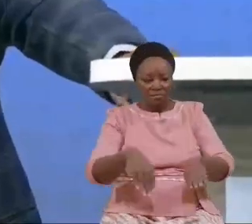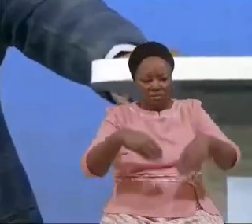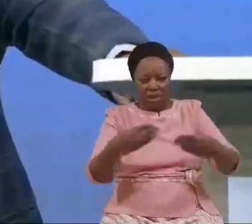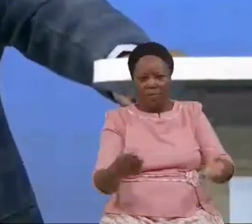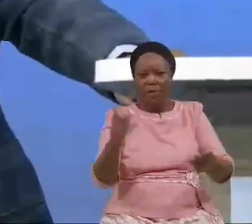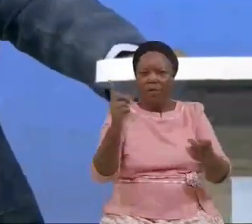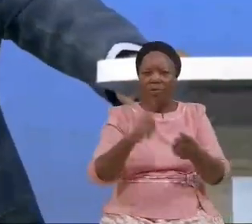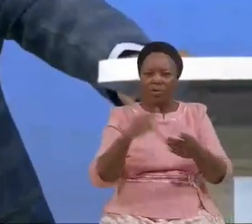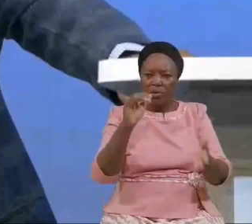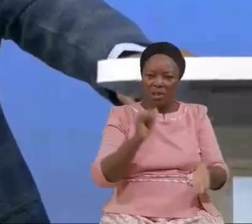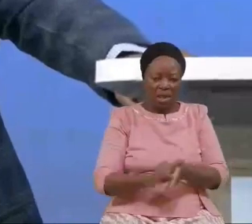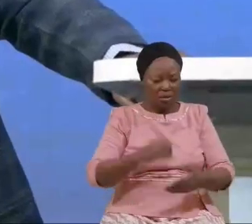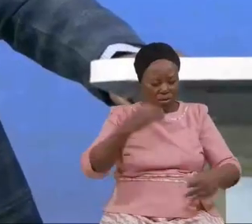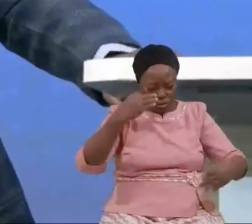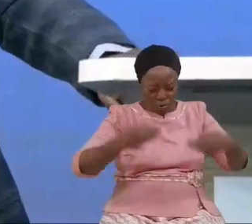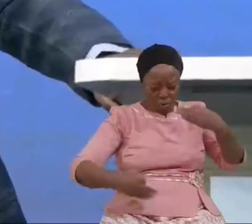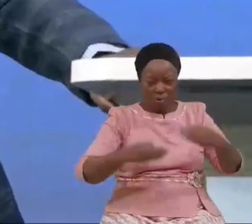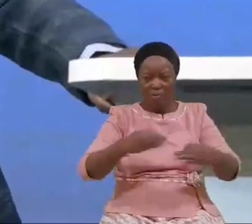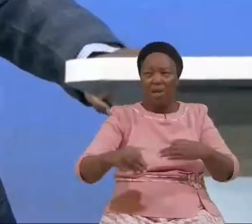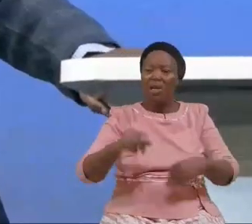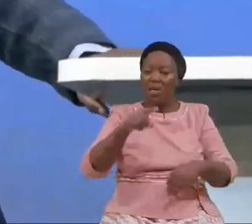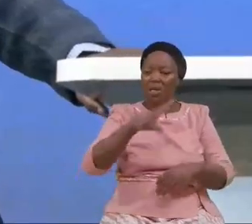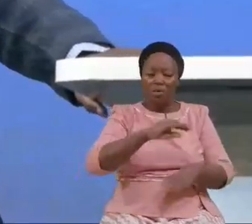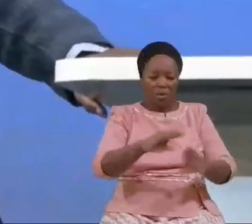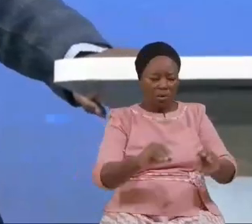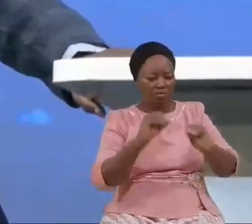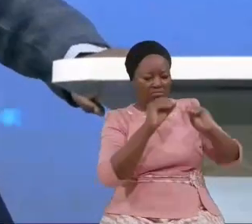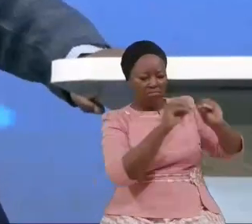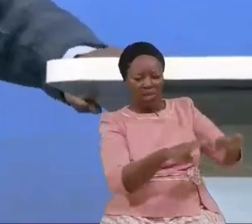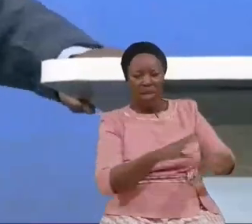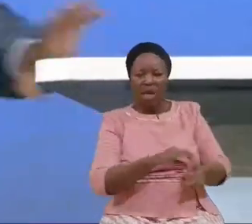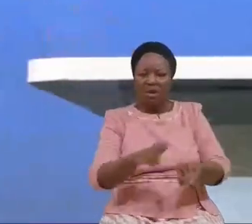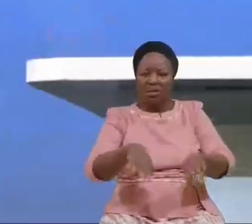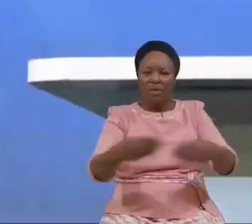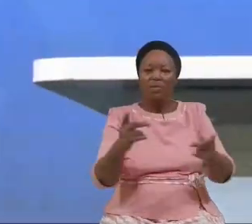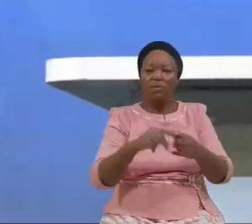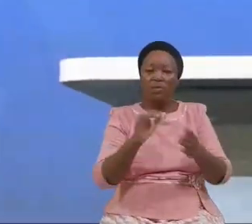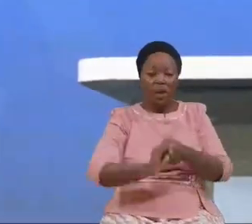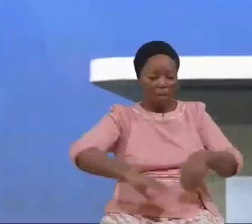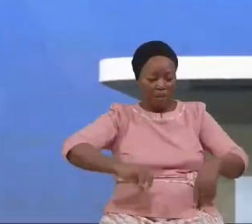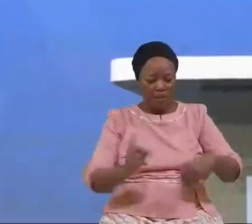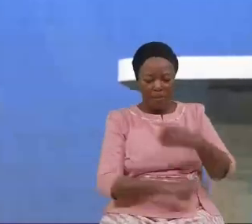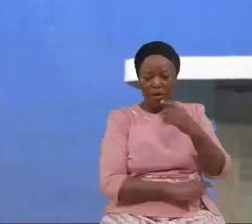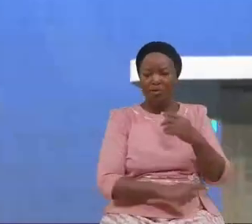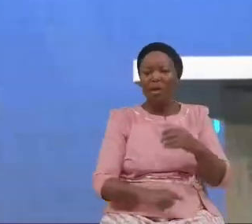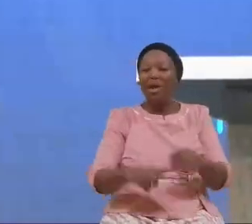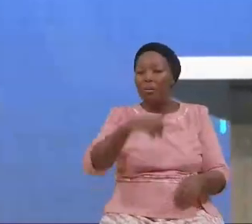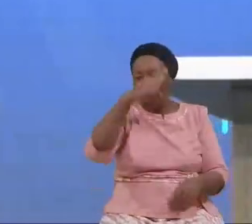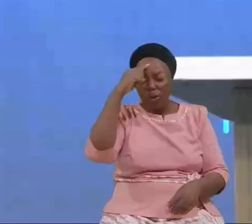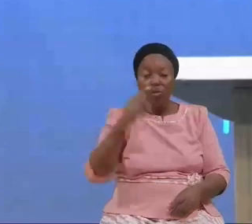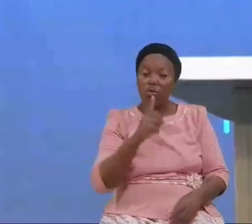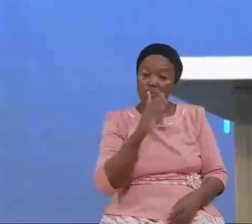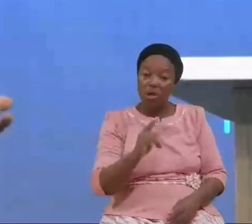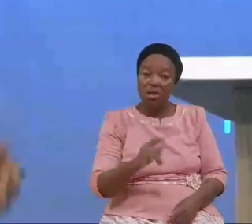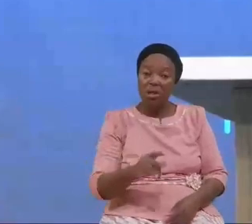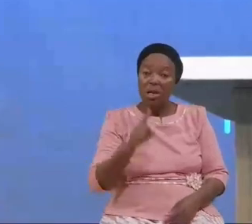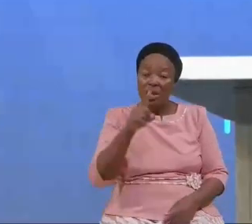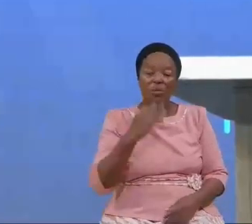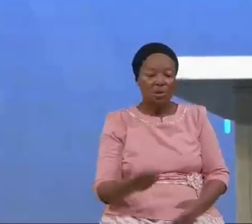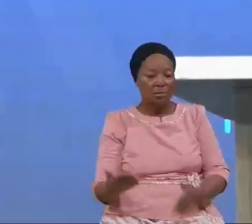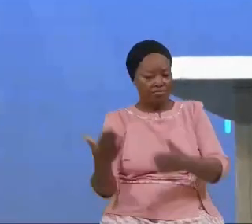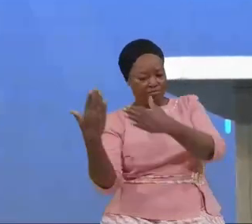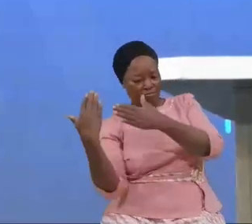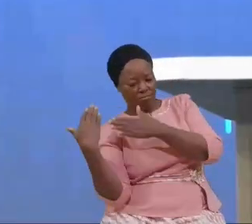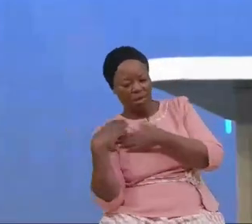à ce jugement il a été livré à ce châtiment parce qu'en réalité il portait